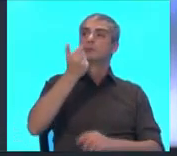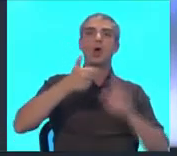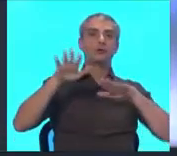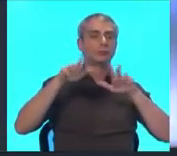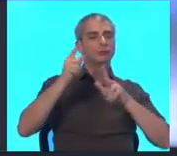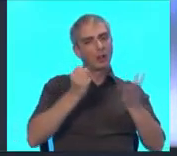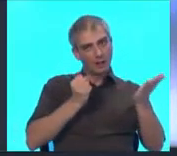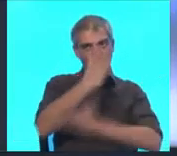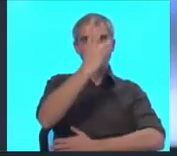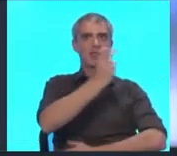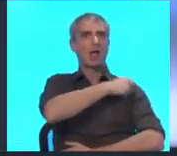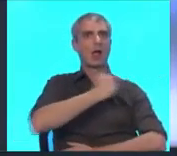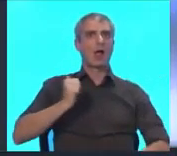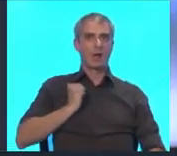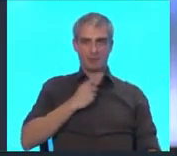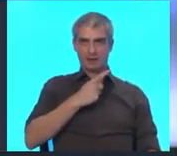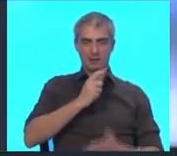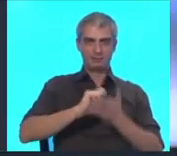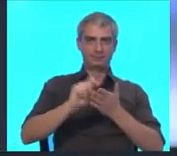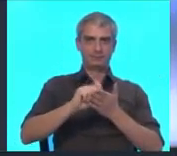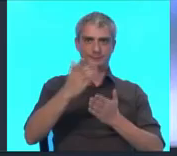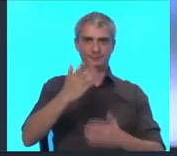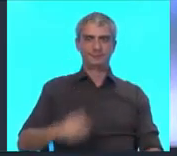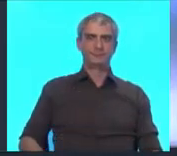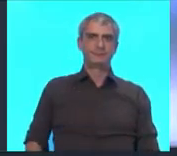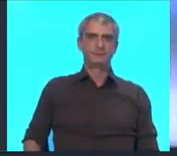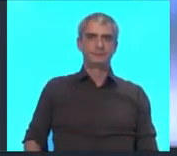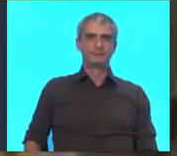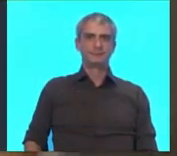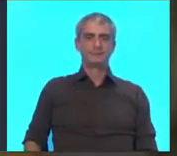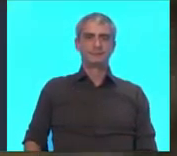לפטר את הרמטכ"ל. אוריאל קיים, כתבנו ענייני דתות, עם הדיווח.